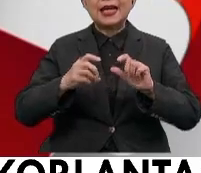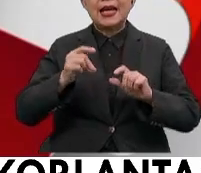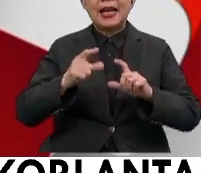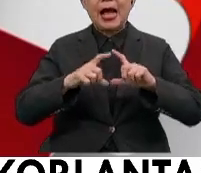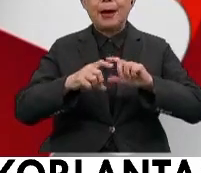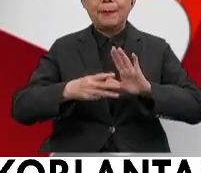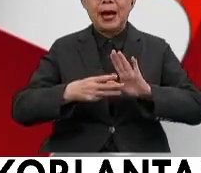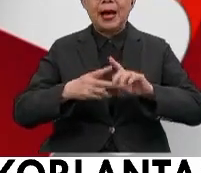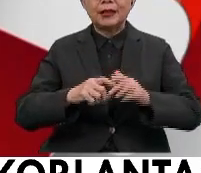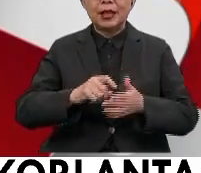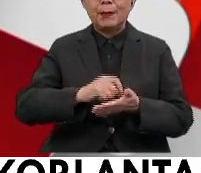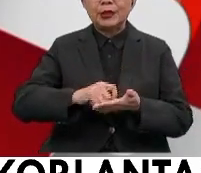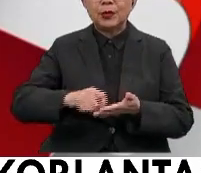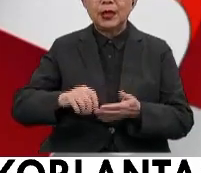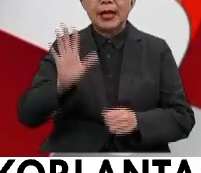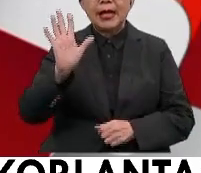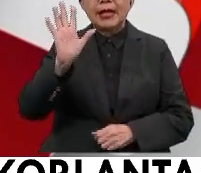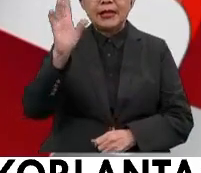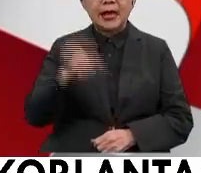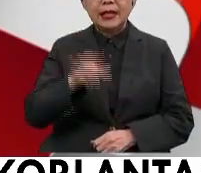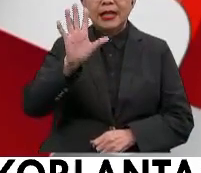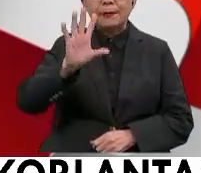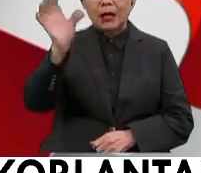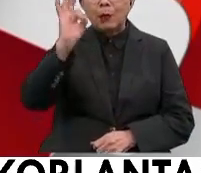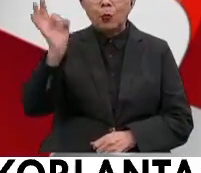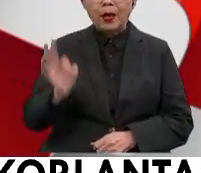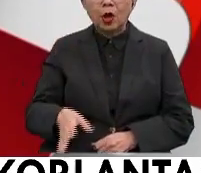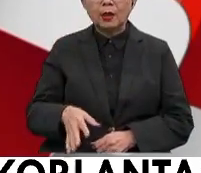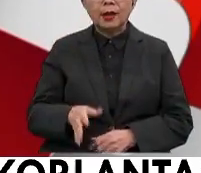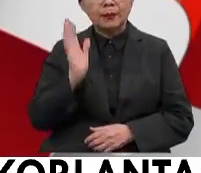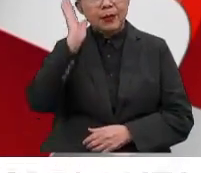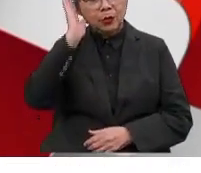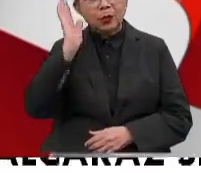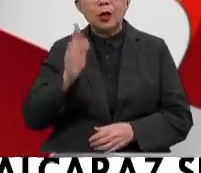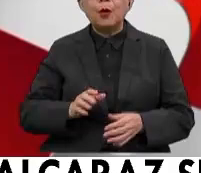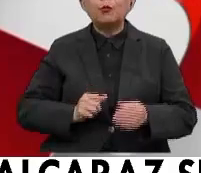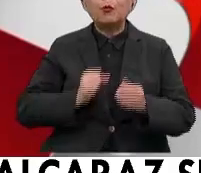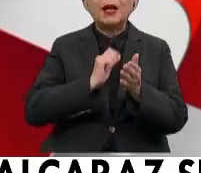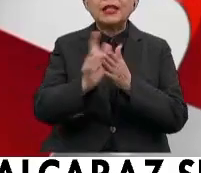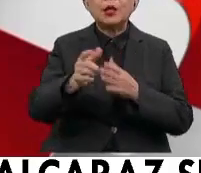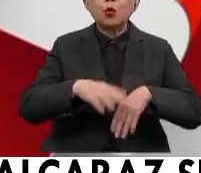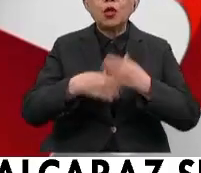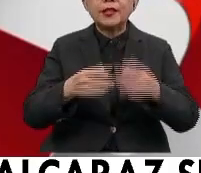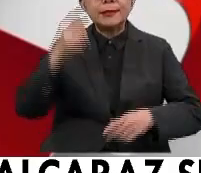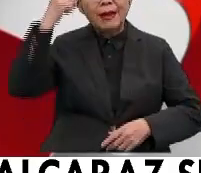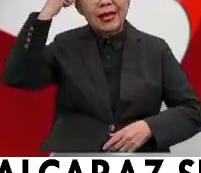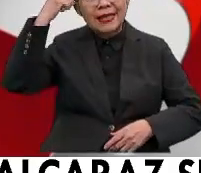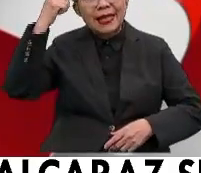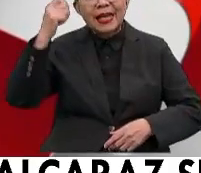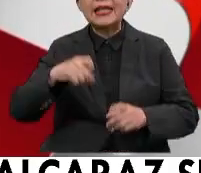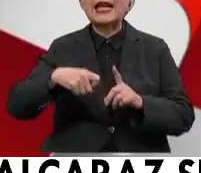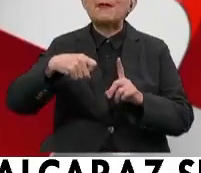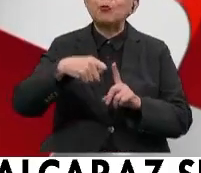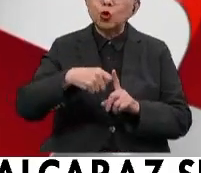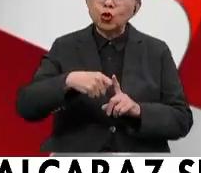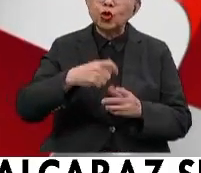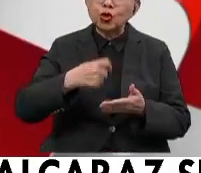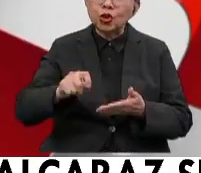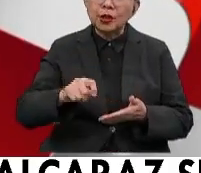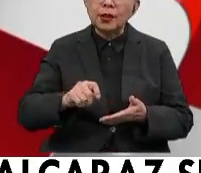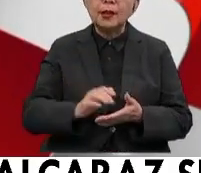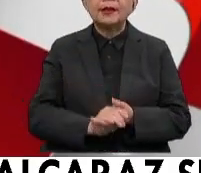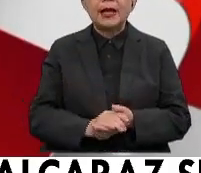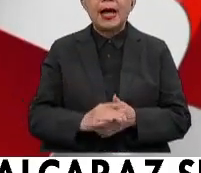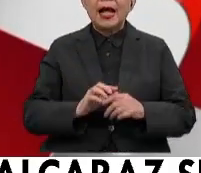Asrama mahasiswa dari 5 kabupaten kota itu sangat dibutuhkan dalam memperlancar proses pembelajaran di kampus. Akan tetapi